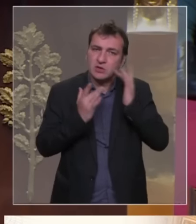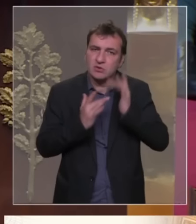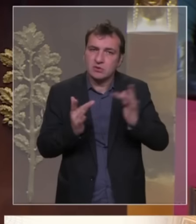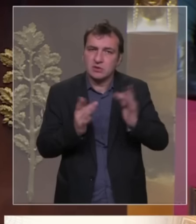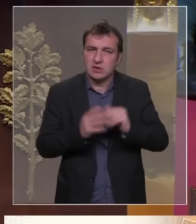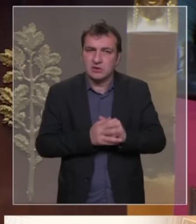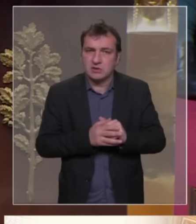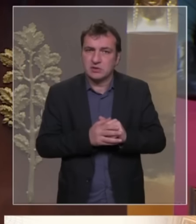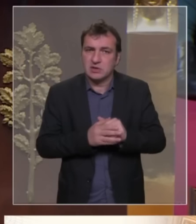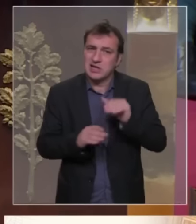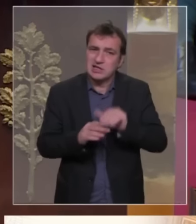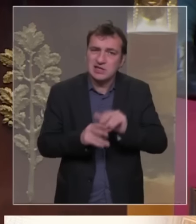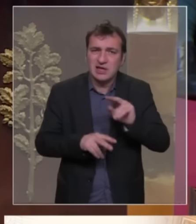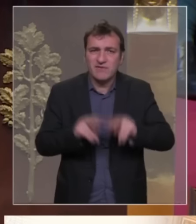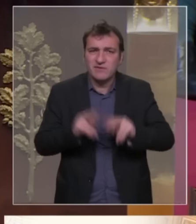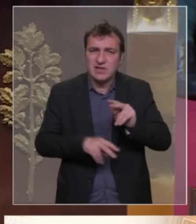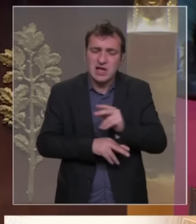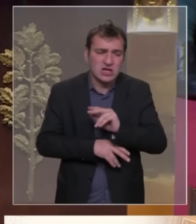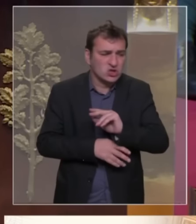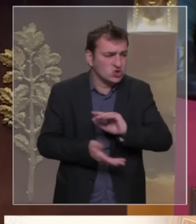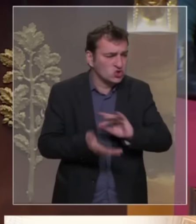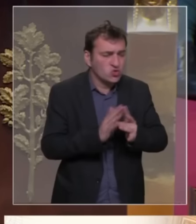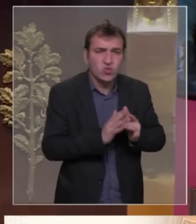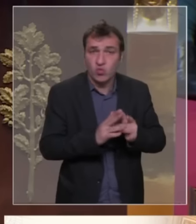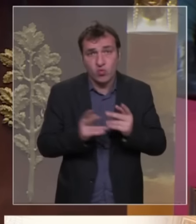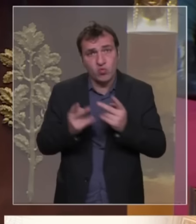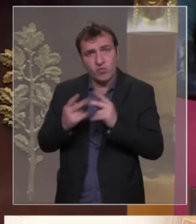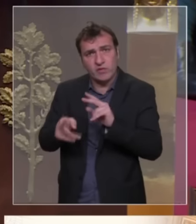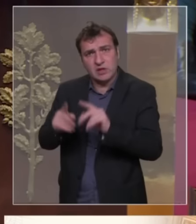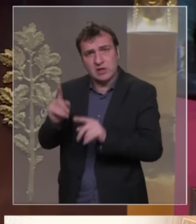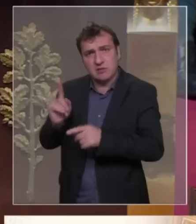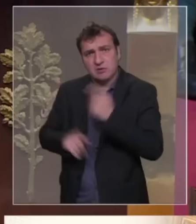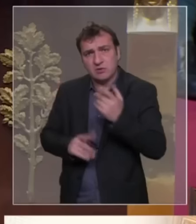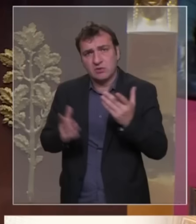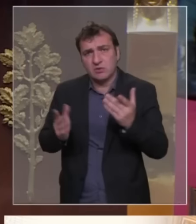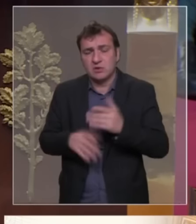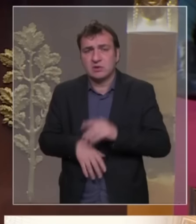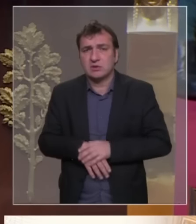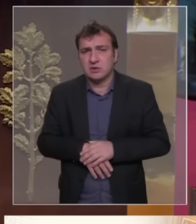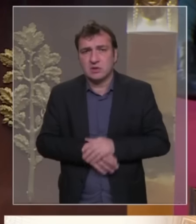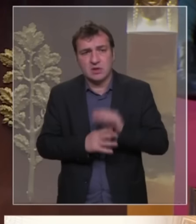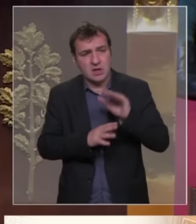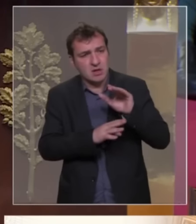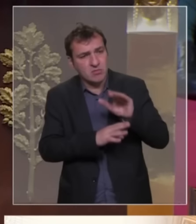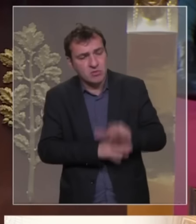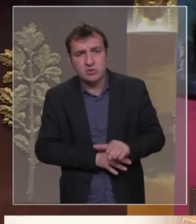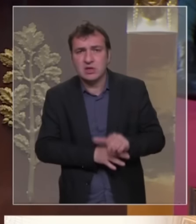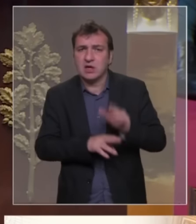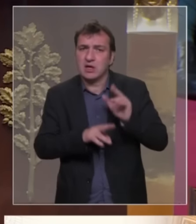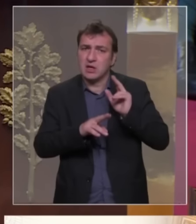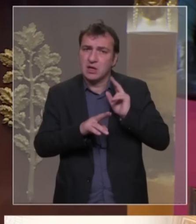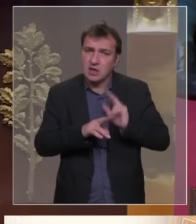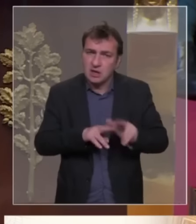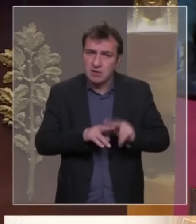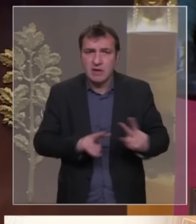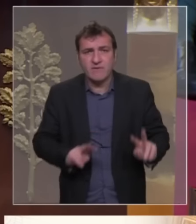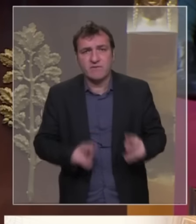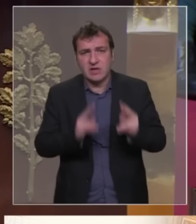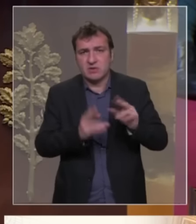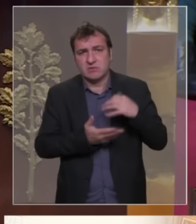dans tous les villages, dans toutes les plus grandes villes, celui de la sauvegarde, de l'entretien, de la valorisation de